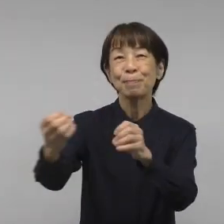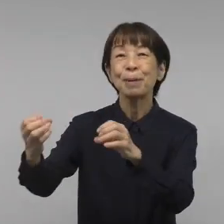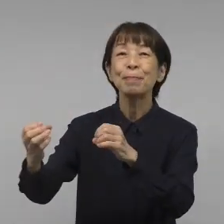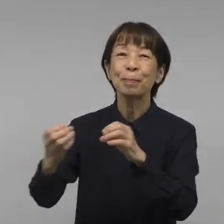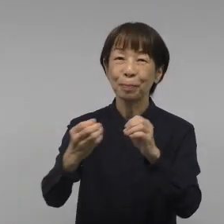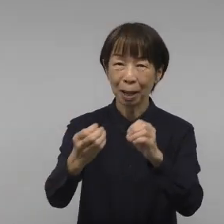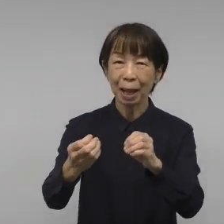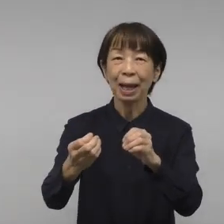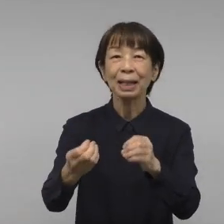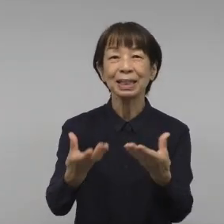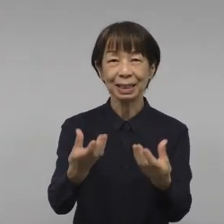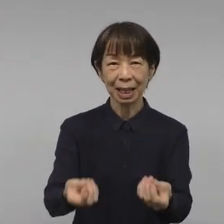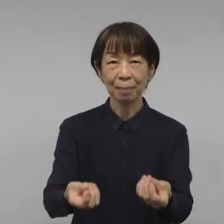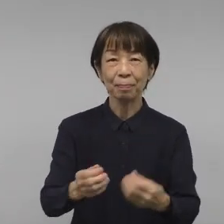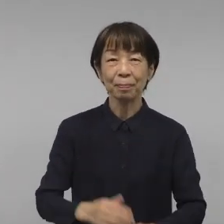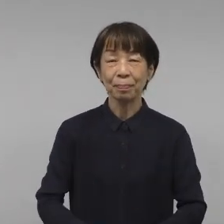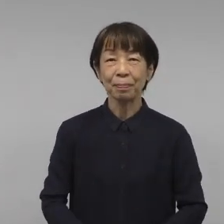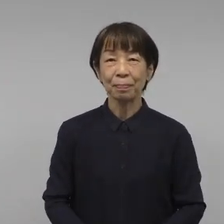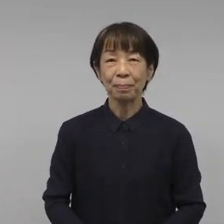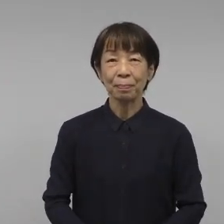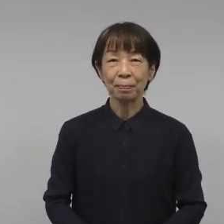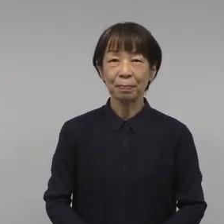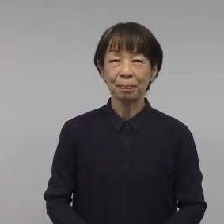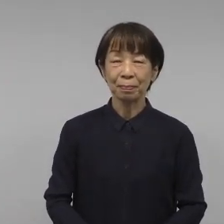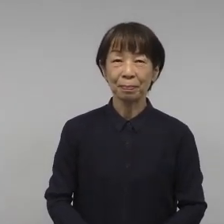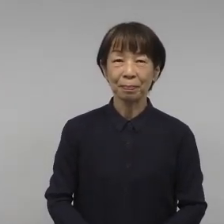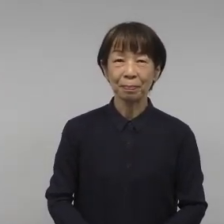ったところであります。